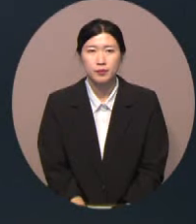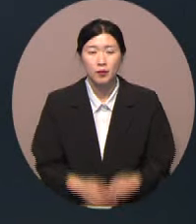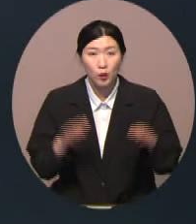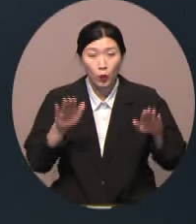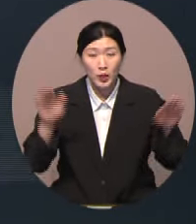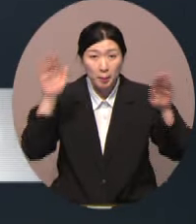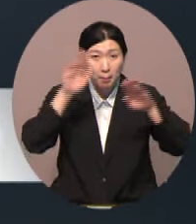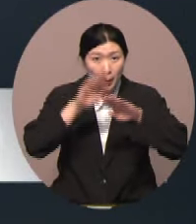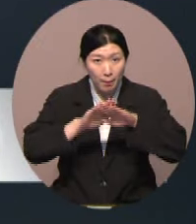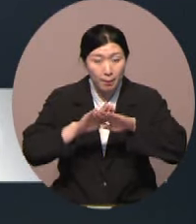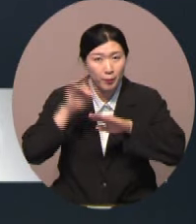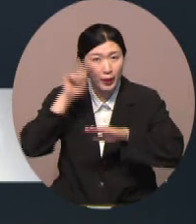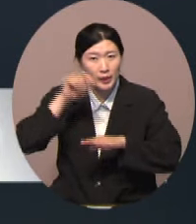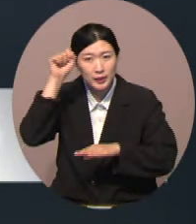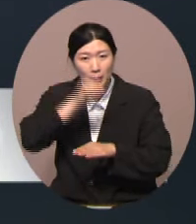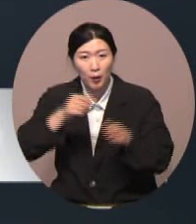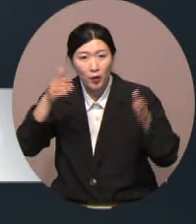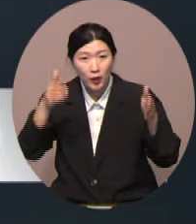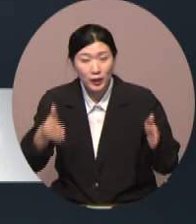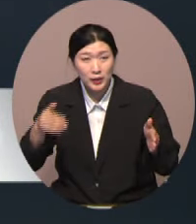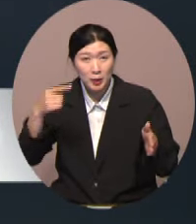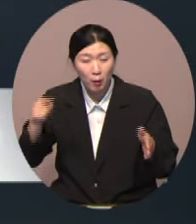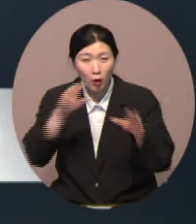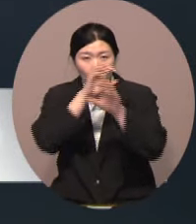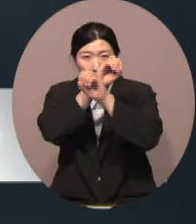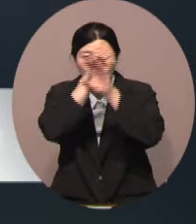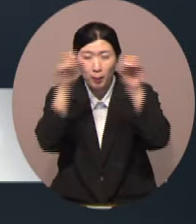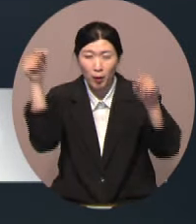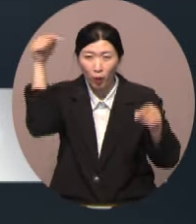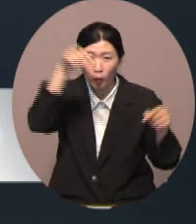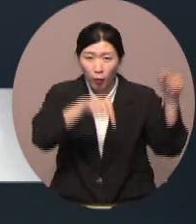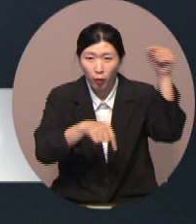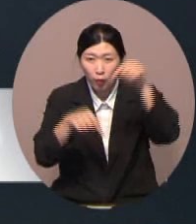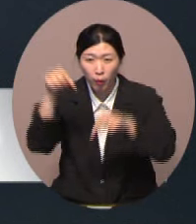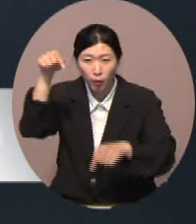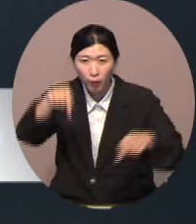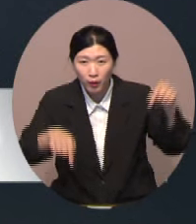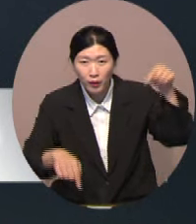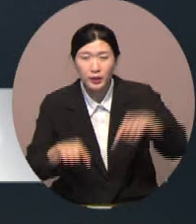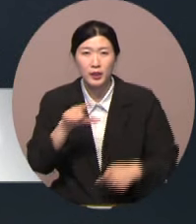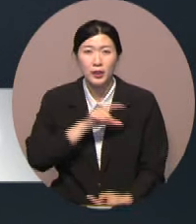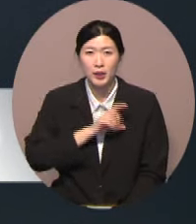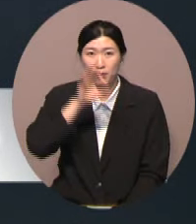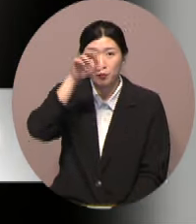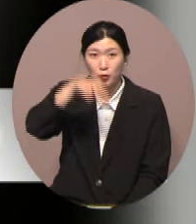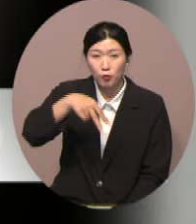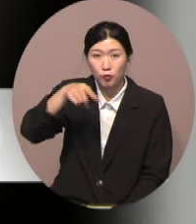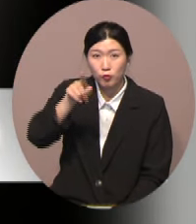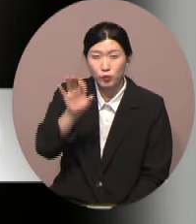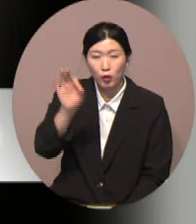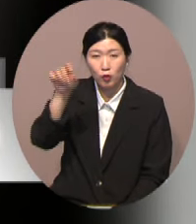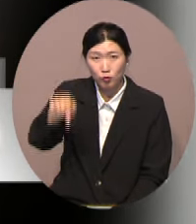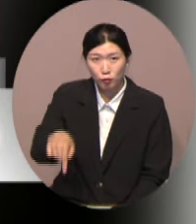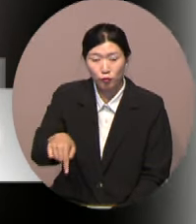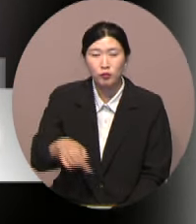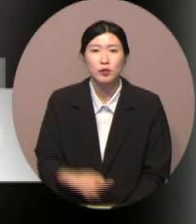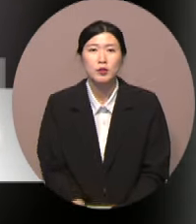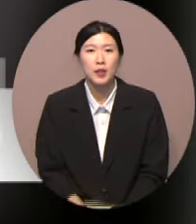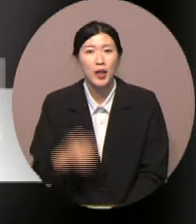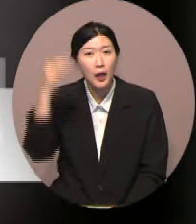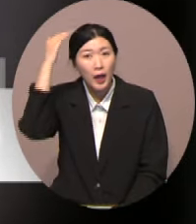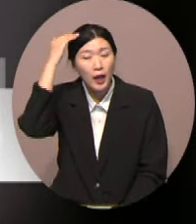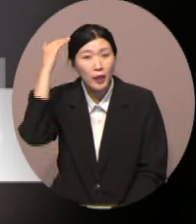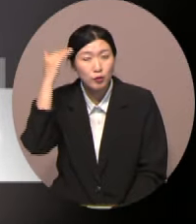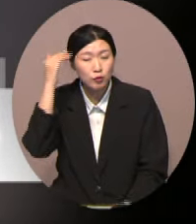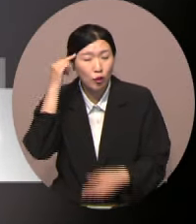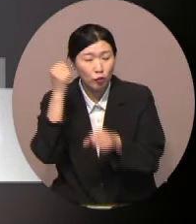오늘 밤부터 내일 새벽 사이 별똥별이 페르세우스 유성우가 빛처럼 쏟아지는 우주 쇼가 펼쳐집니다 한국 천문